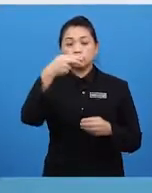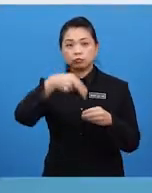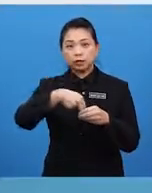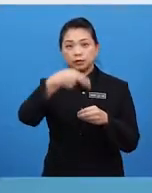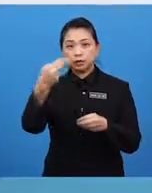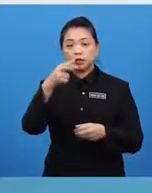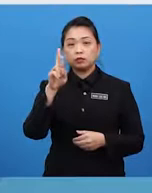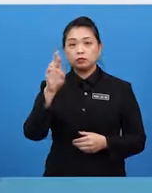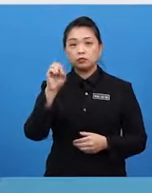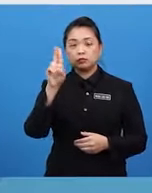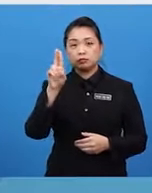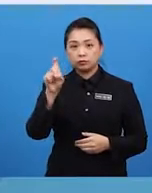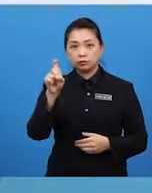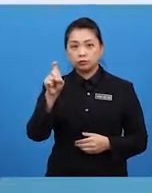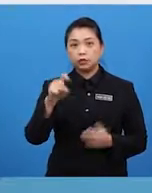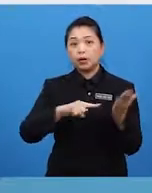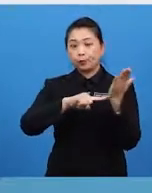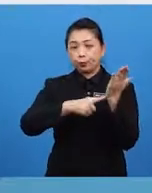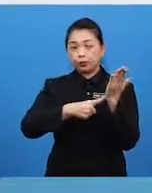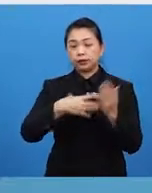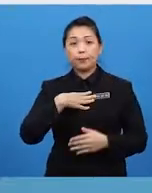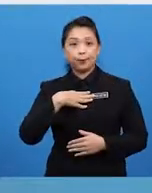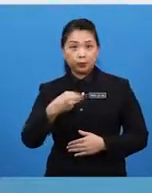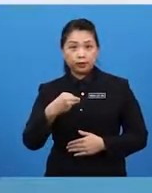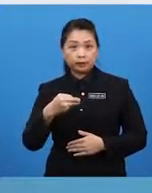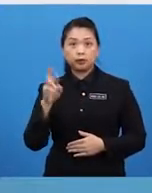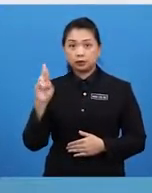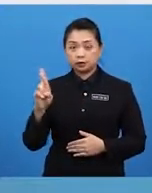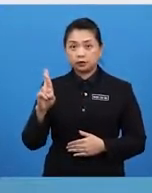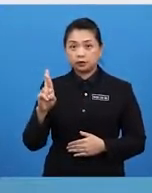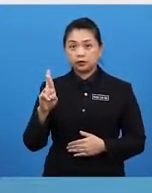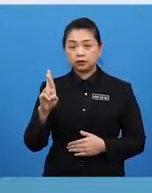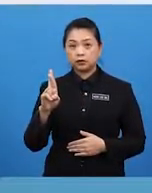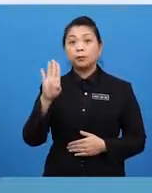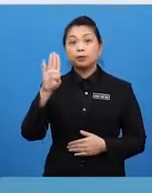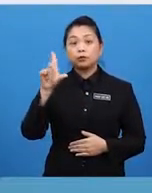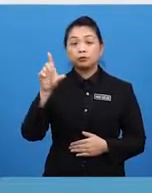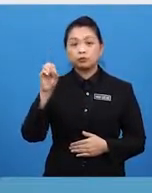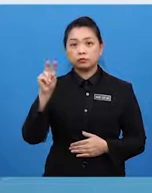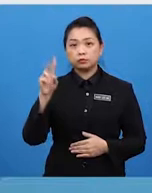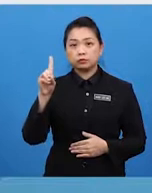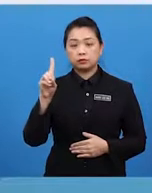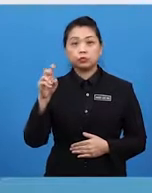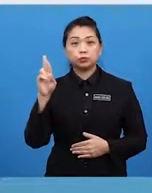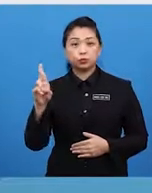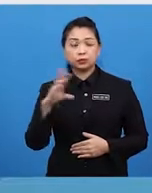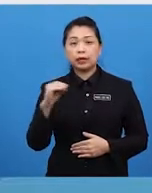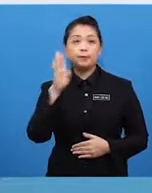yaitu bermula dengan white glue Bro dan Brown